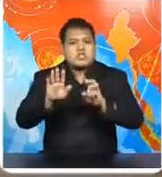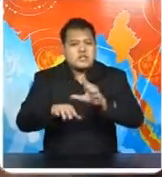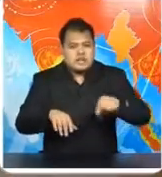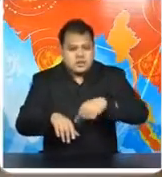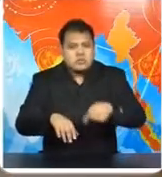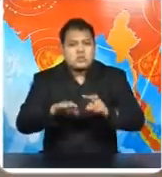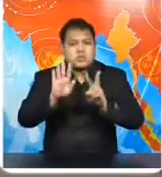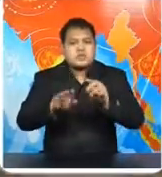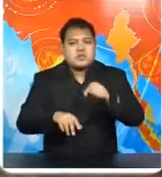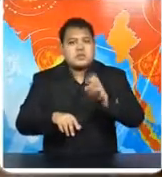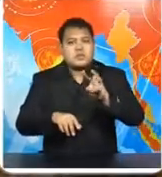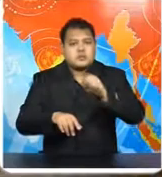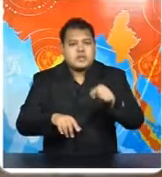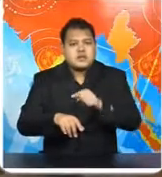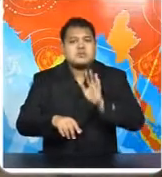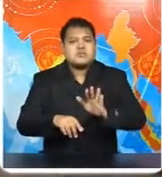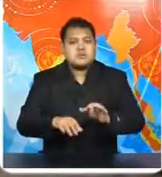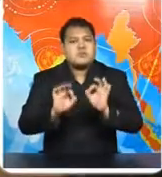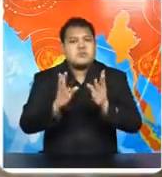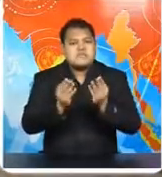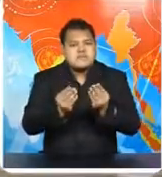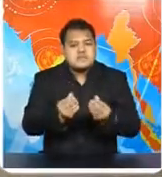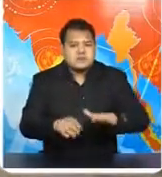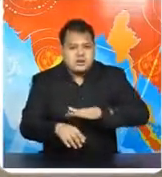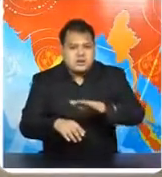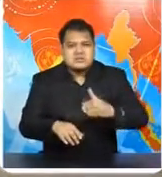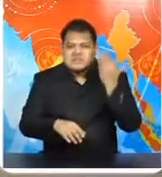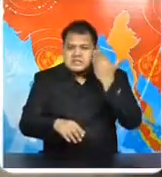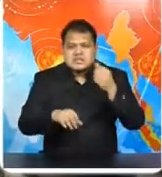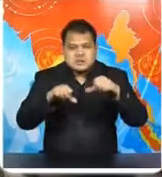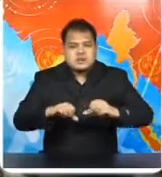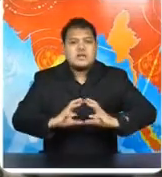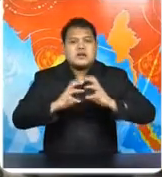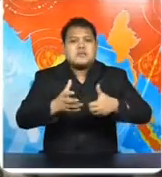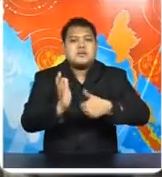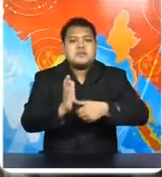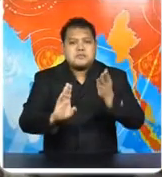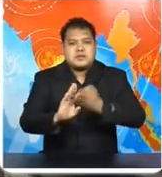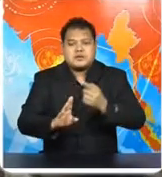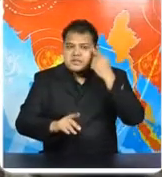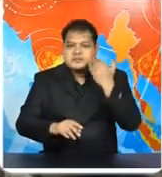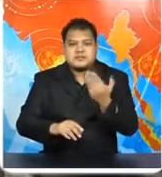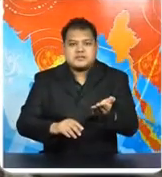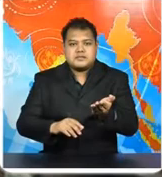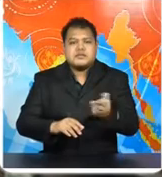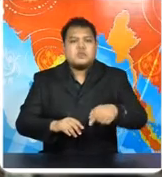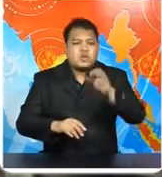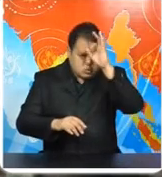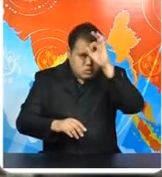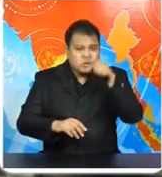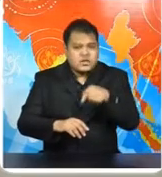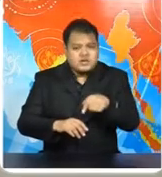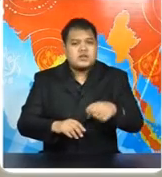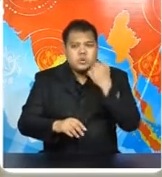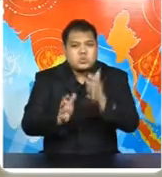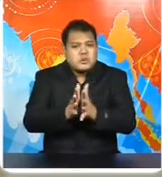ကြီးဖောင်းပွားမှုနှုန်းဟာ2013ဩဂုတ်လအထိဆိုရင် 9.3 ရာခိုင်နှုန်းအထိရှိလာခဲ့တဲ့အတွက်ဆင်းရဲသားတွေကိုပိုထိခိုက်နိုင်တ